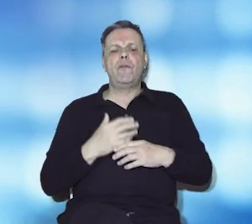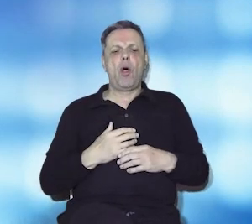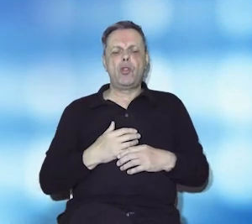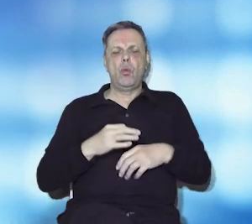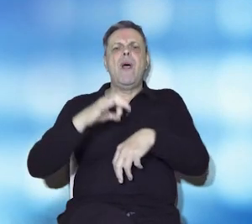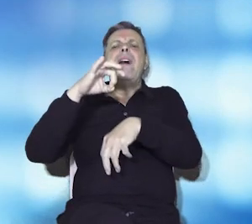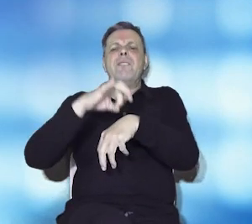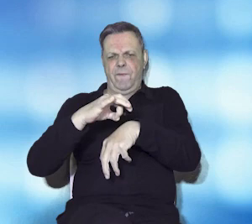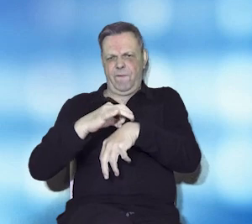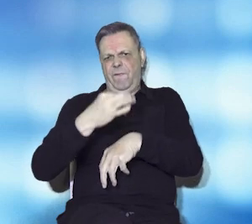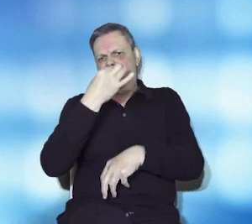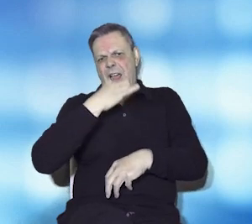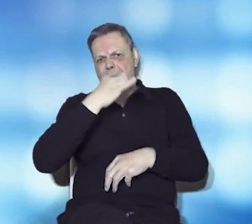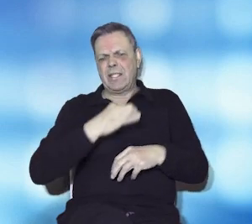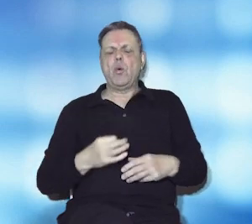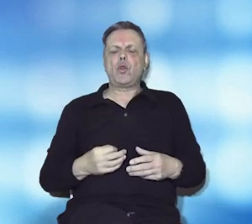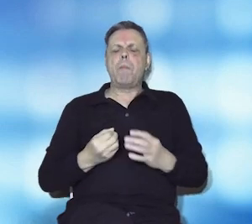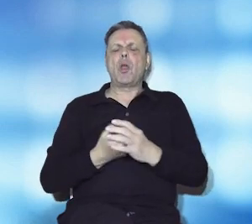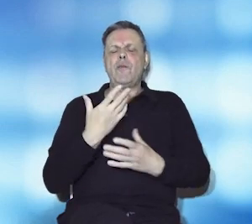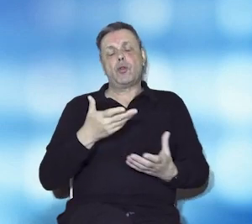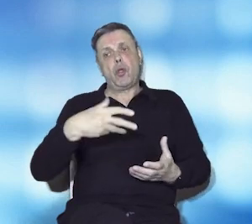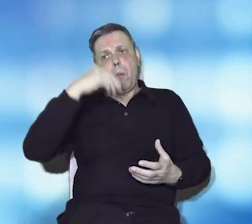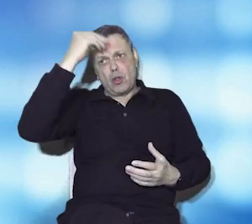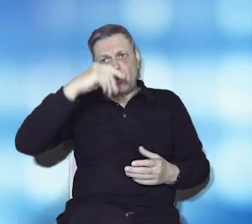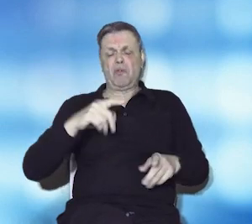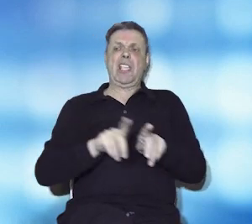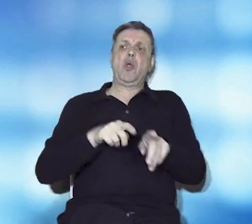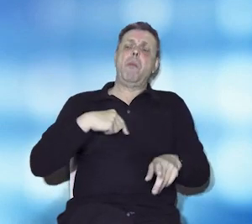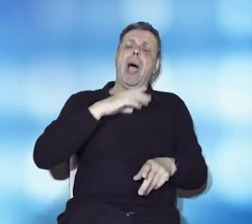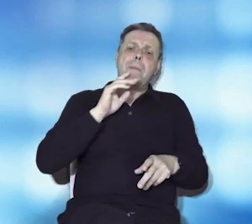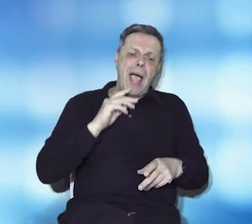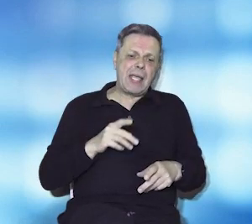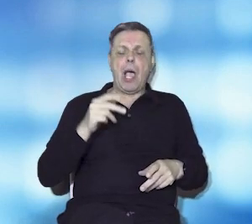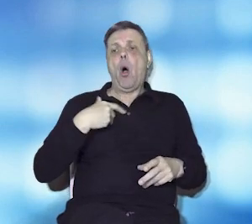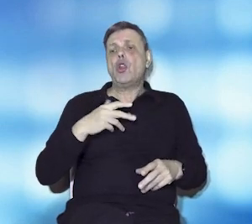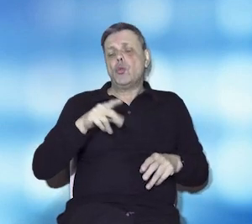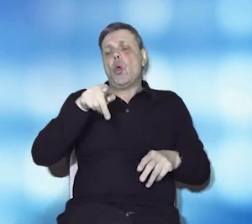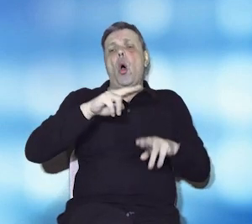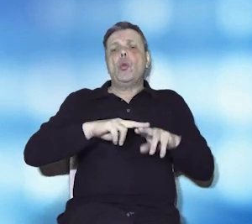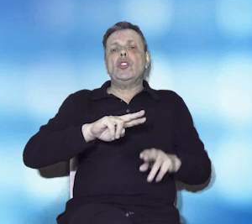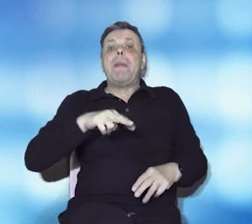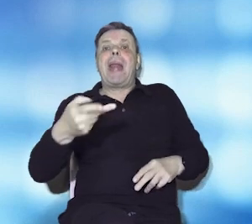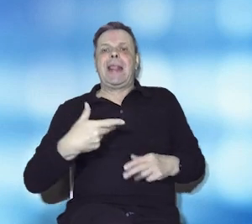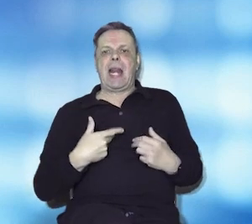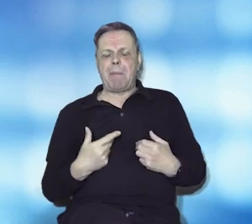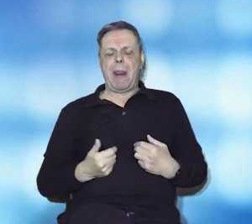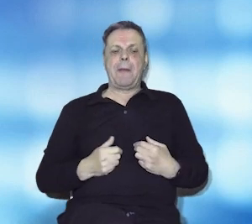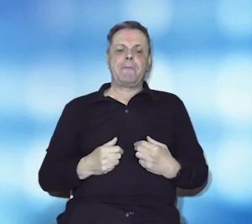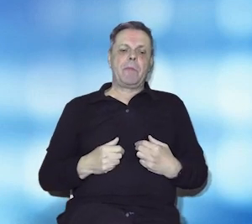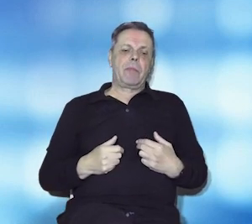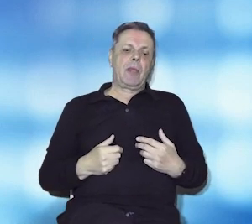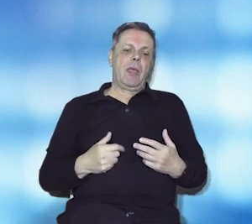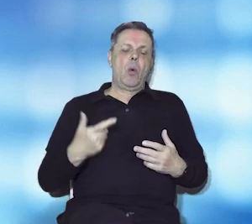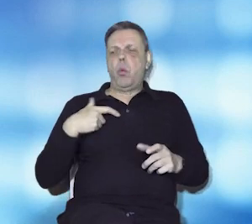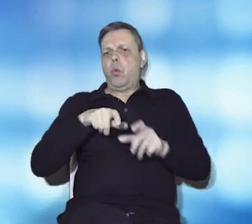farmaceutskoj proizvodnji i to neko iskustvo, zajedno kao i moja majka, i to neko iskustvo su odlučili prenijeti na mene. Tako da evo, neki način u